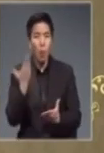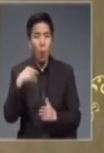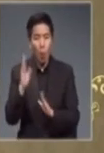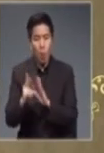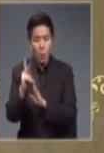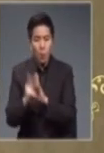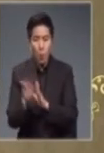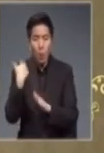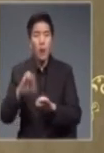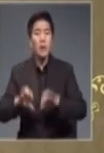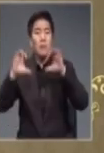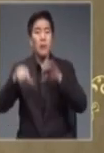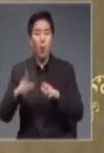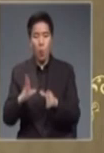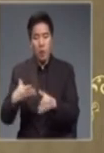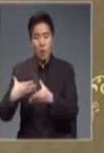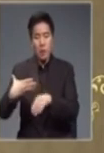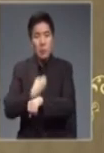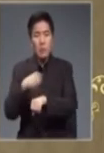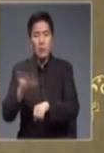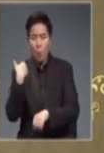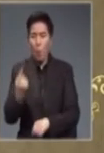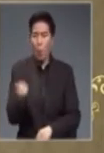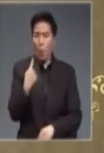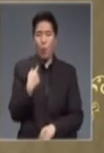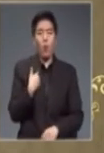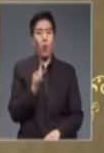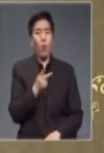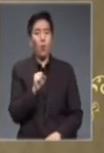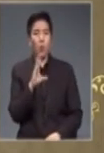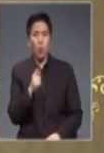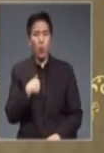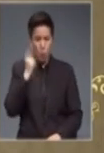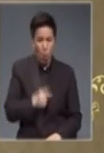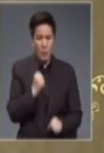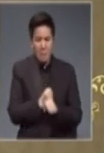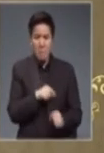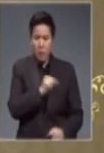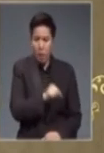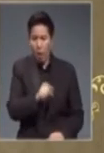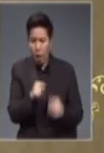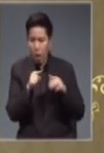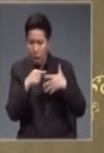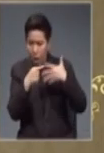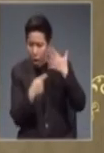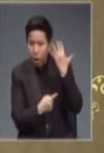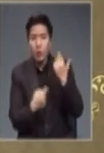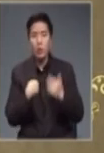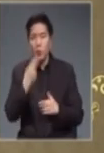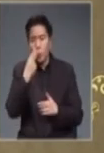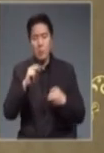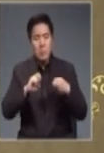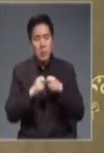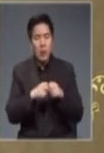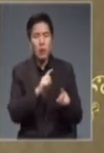มันดีขึ้นถ้ามันจำเป็นนะครับอันนี้เราก็ต้องระวังอีกอันนึงก็คือการตรวจสอบรายละเอียดต่างๆนะครับในสื่อโซเชียลวันนี้ก็กว้